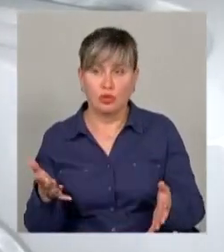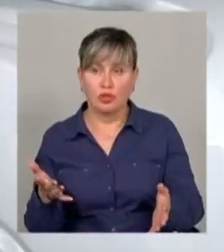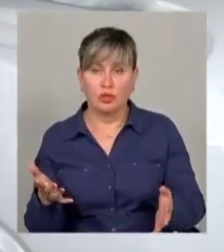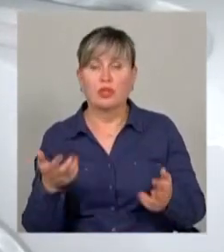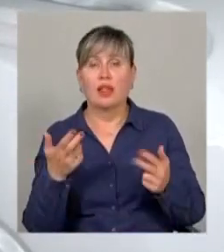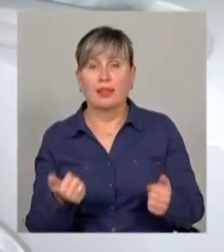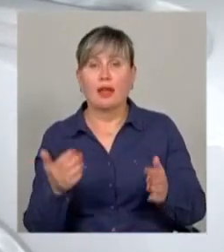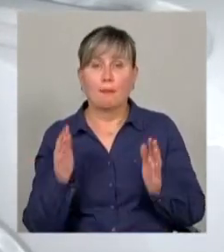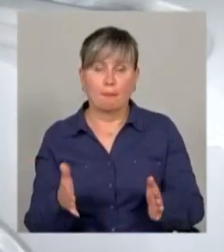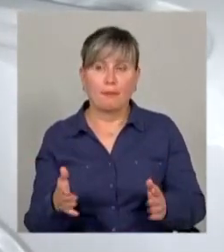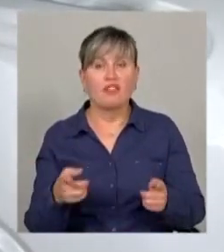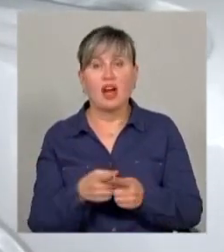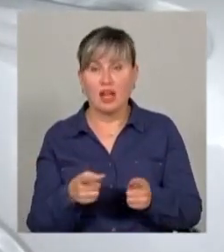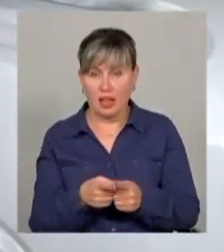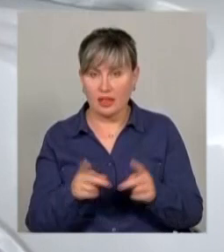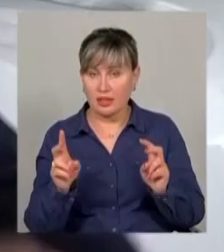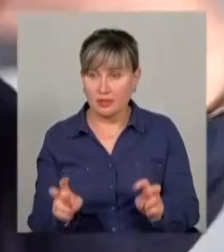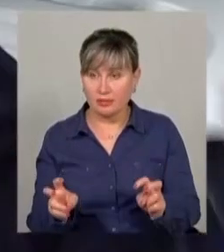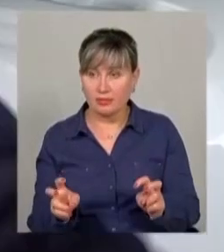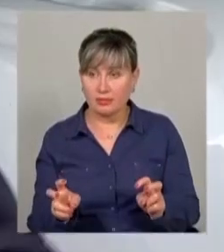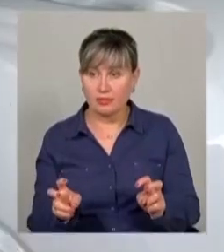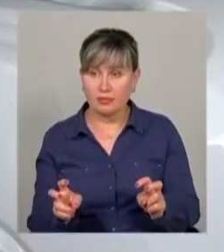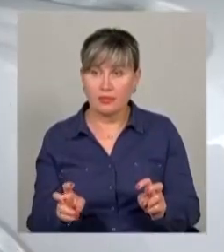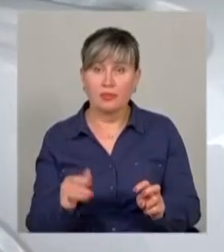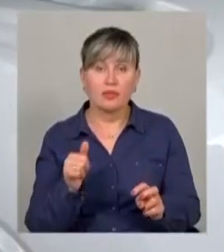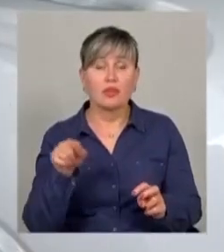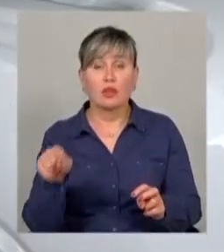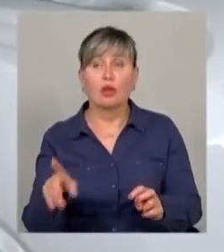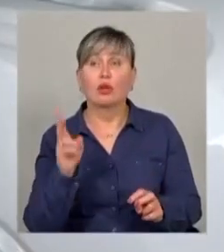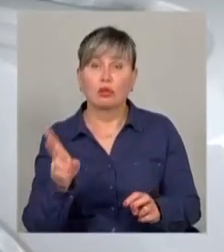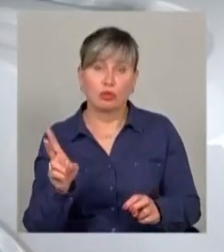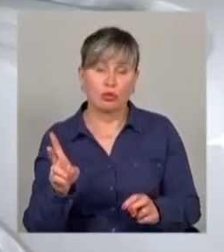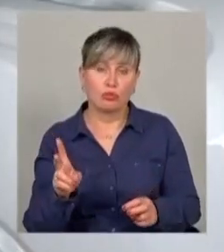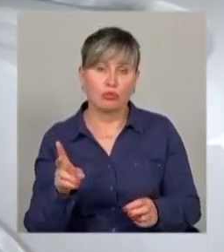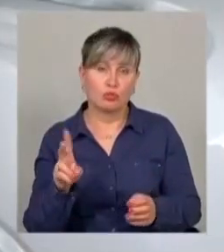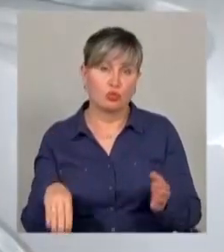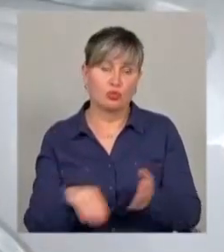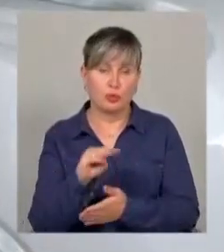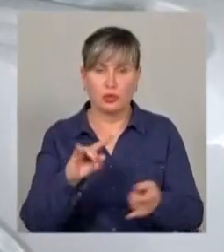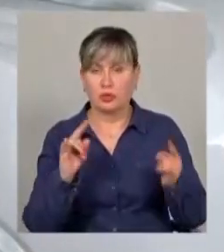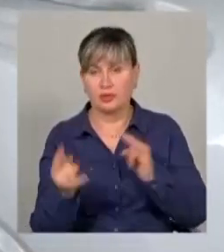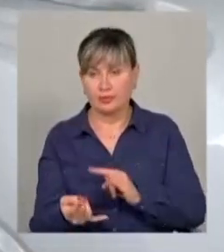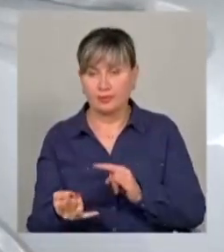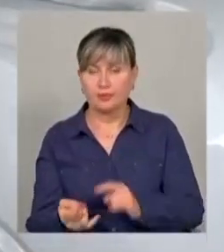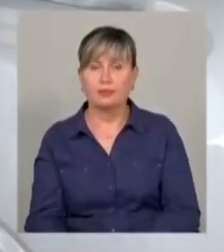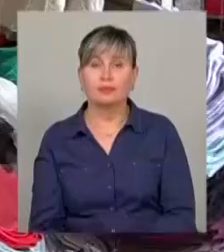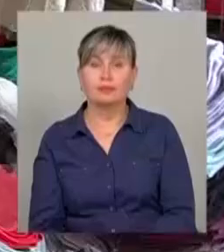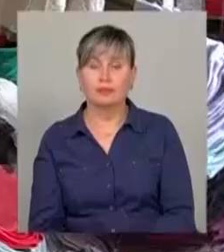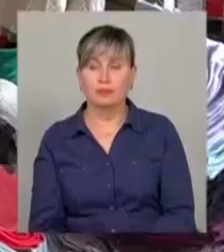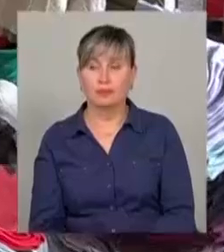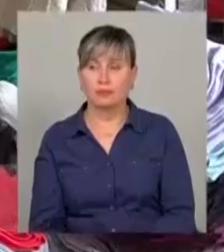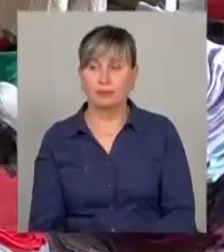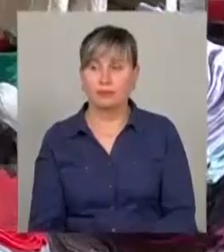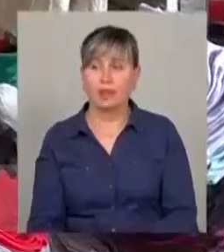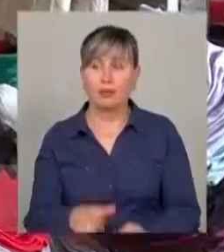будет в аренде находиться у тех, кто вложит сюда деньги. В эту модернизацию. По